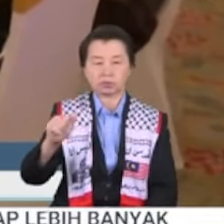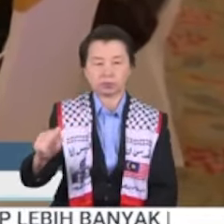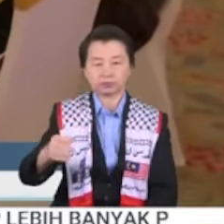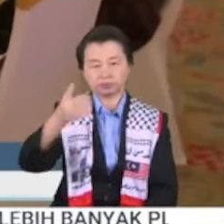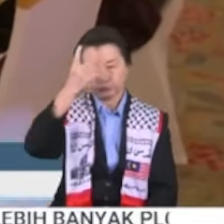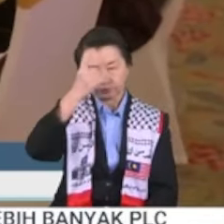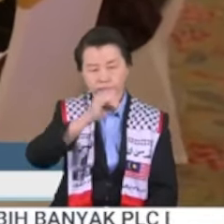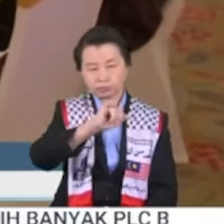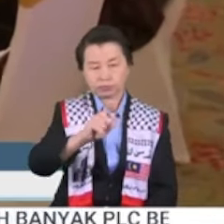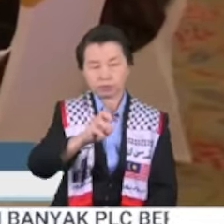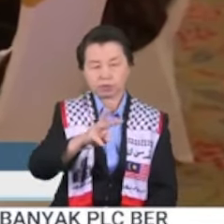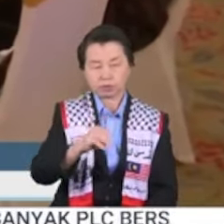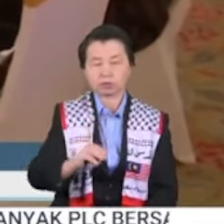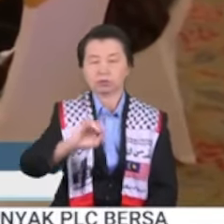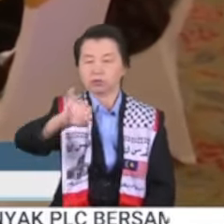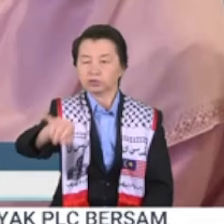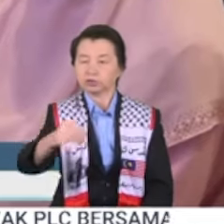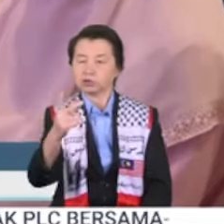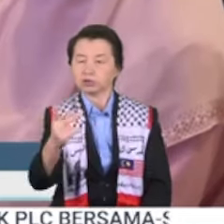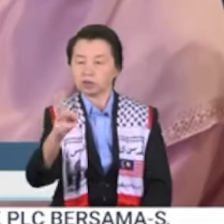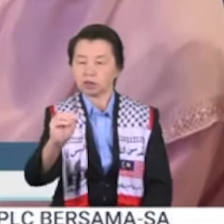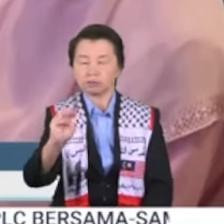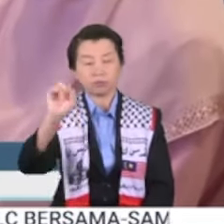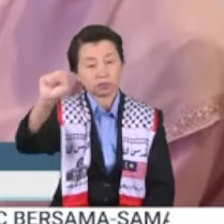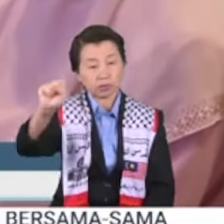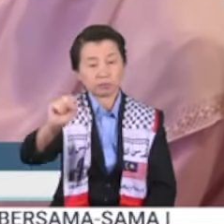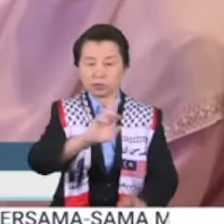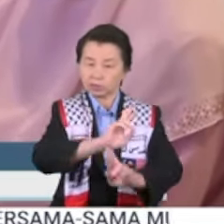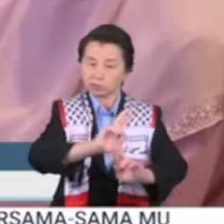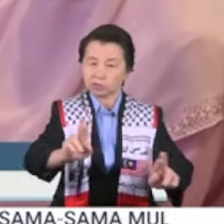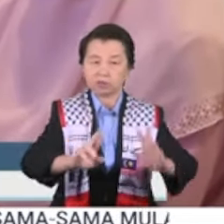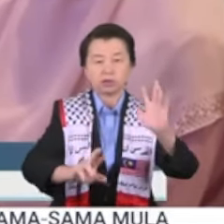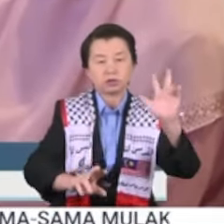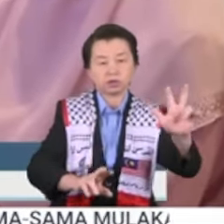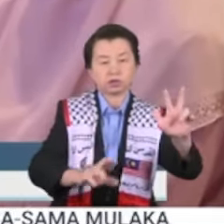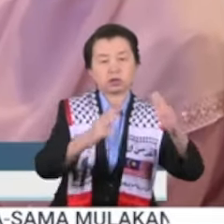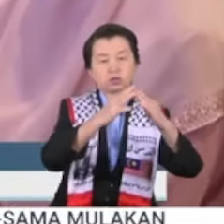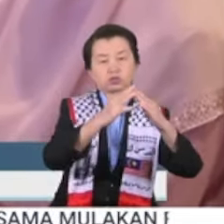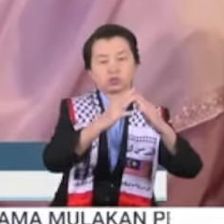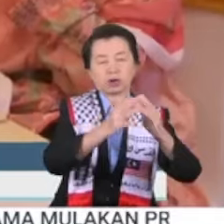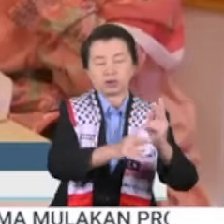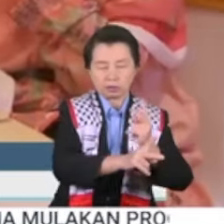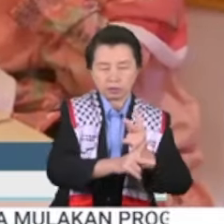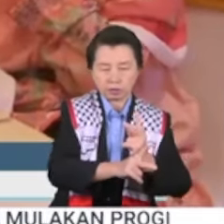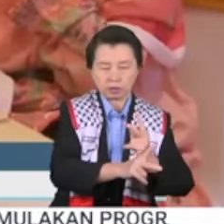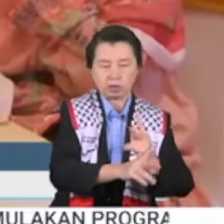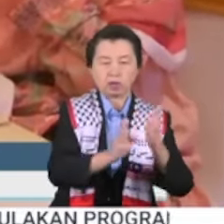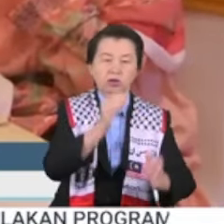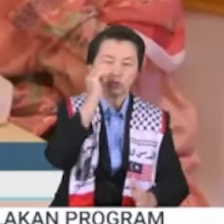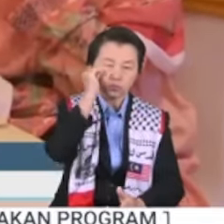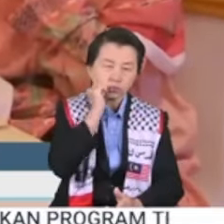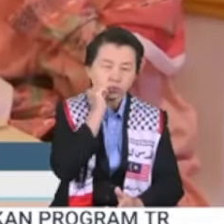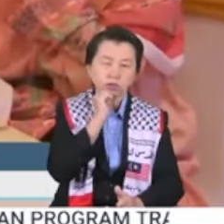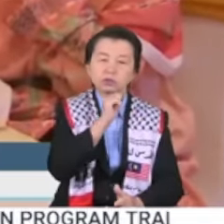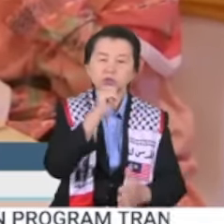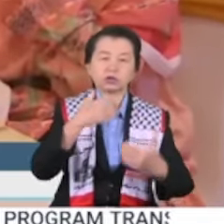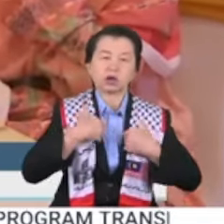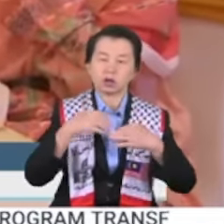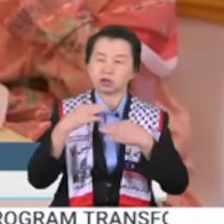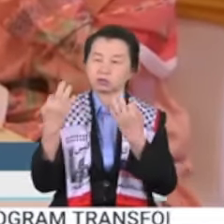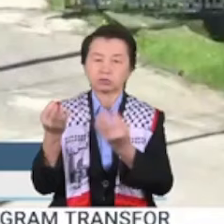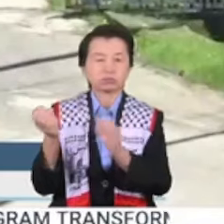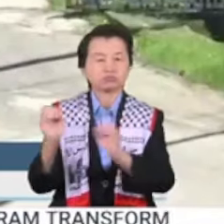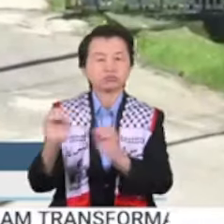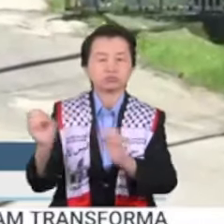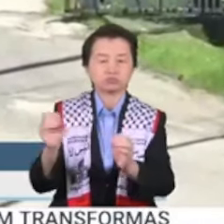Dato' James, Jabatan Kebajikan Am Sabah juga menyediakan 3 rumah perlindungan dan penjagaan warga emas yang tidak mempunyai